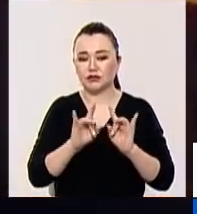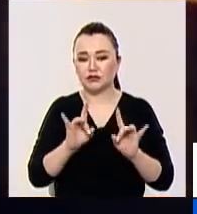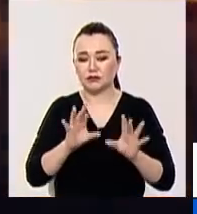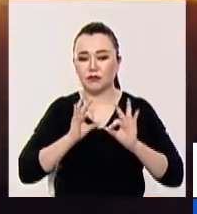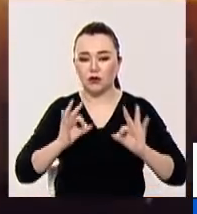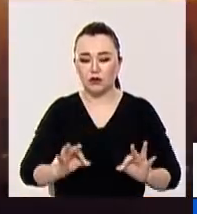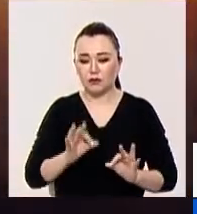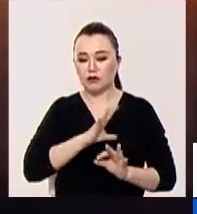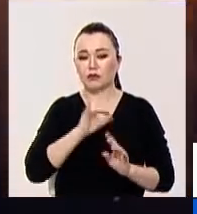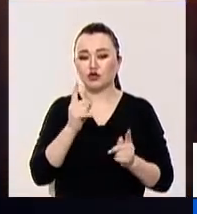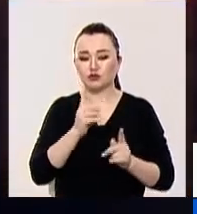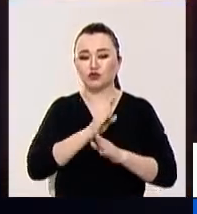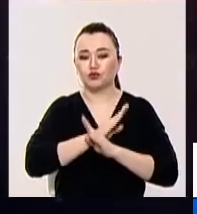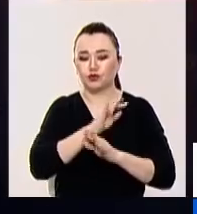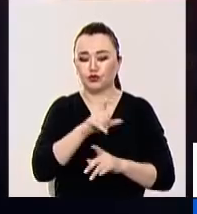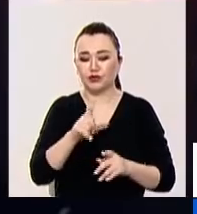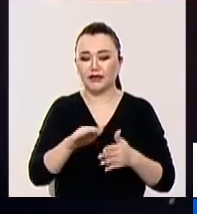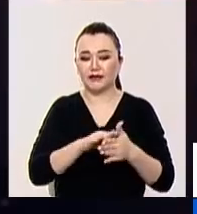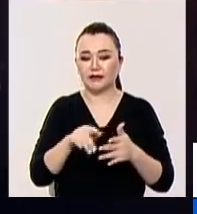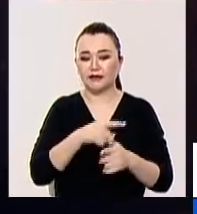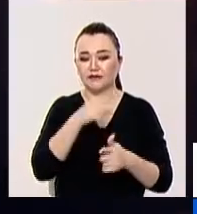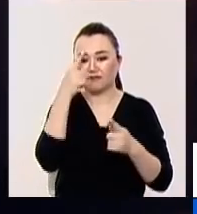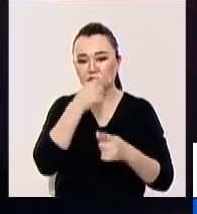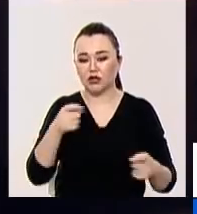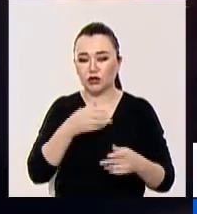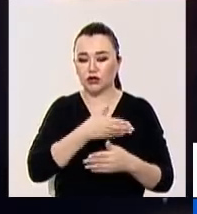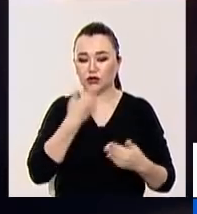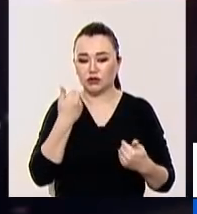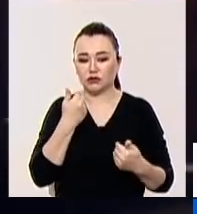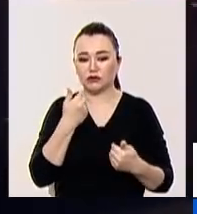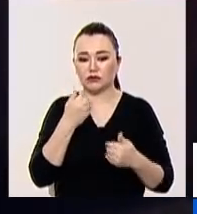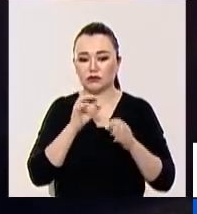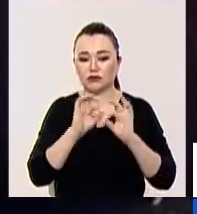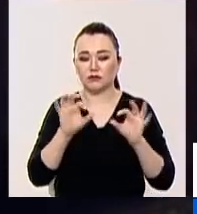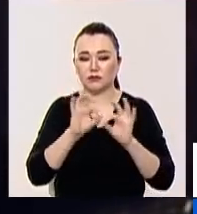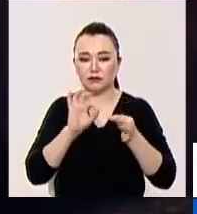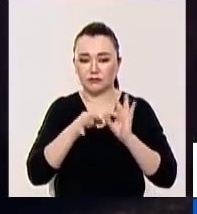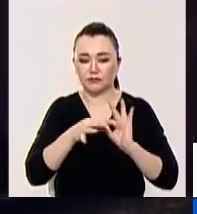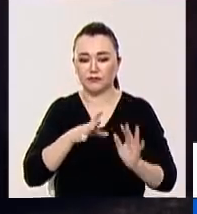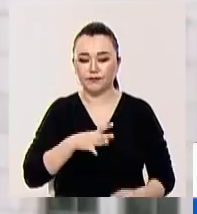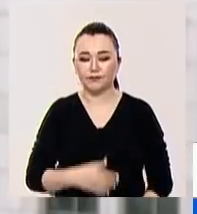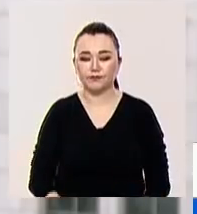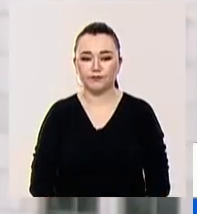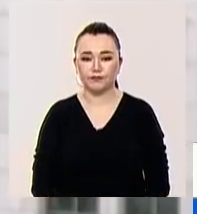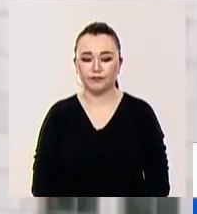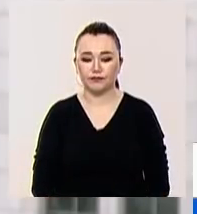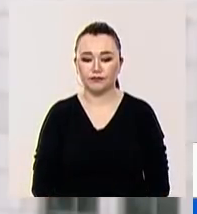прокурорлар неліктен мерт болған азаматтардың аты-жөнін жарияламай отырғандарын да түсіндірген еді.